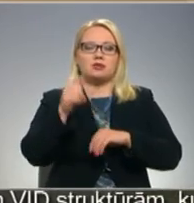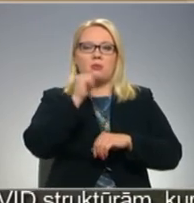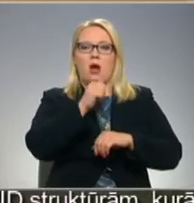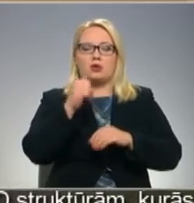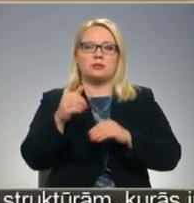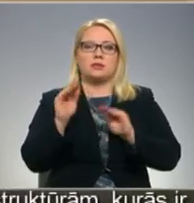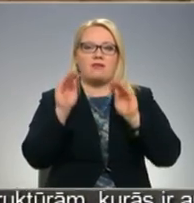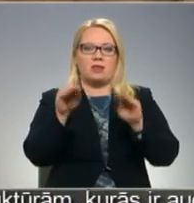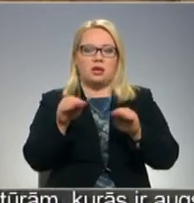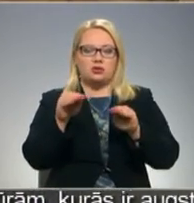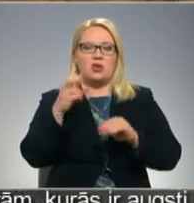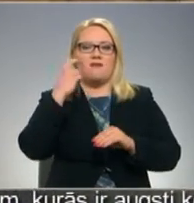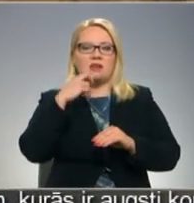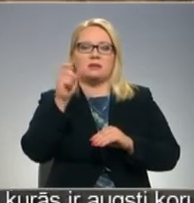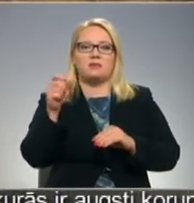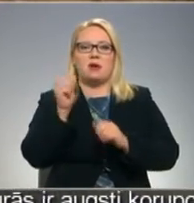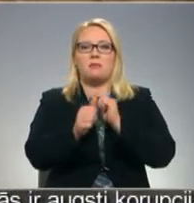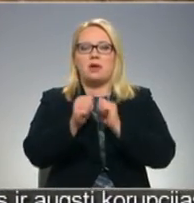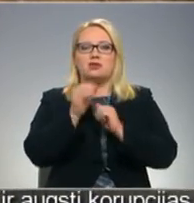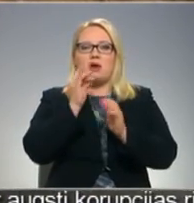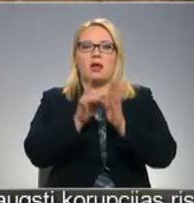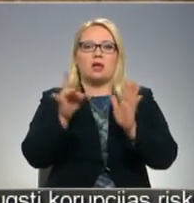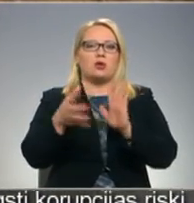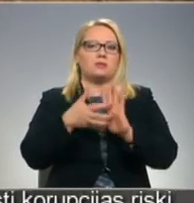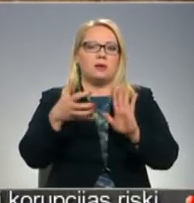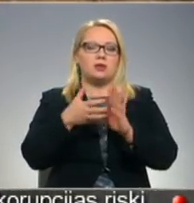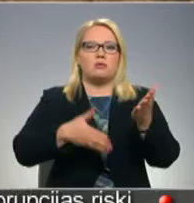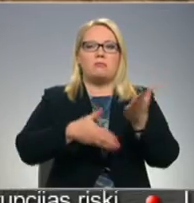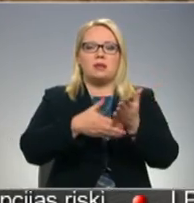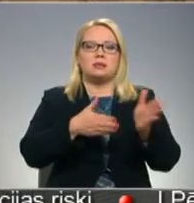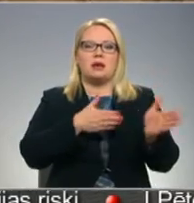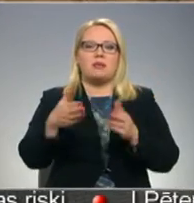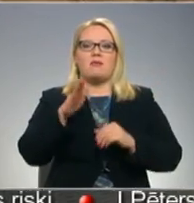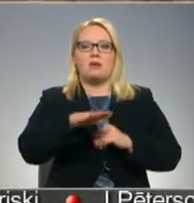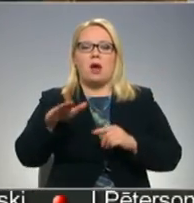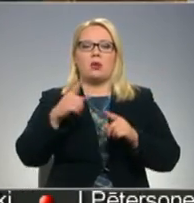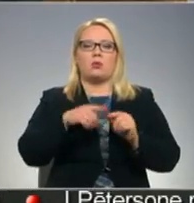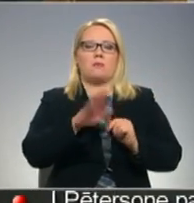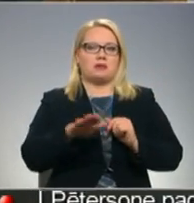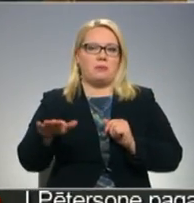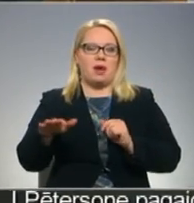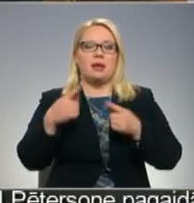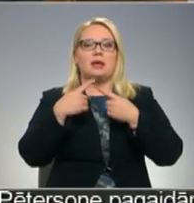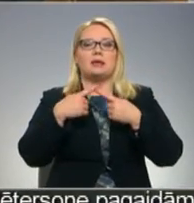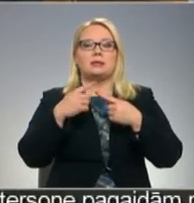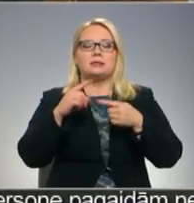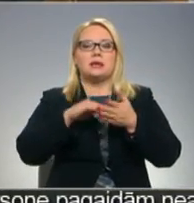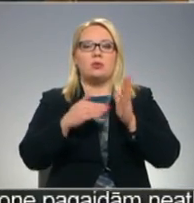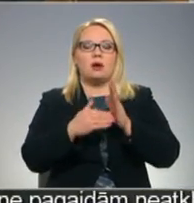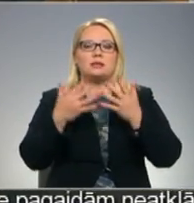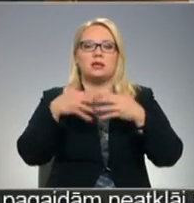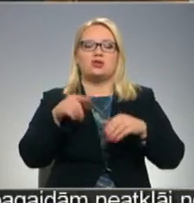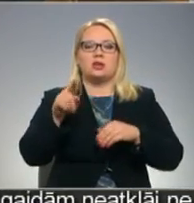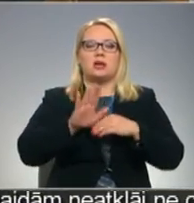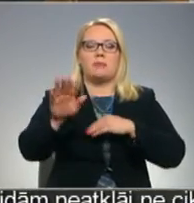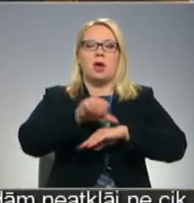Gados vecākiem cilvēkiem bieži elektronisko sistēmu izmantošanā palīdzēt gatavi bērni un mazbērni. Situāciju sarežģīja vien tas, ka